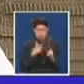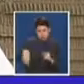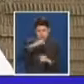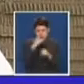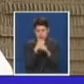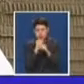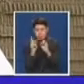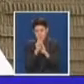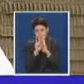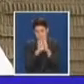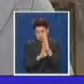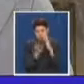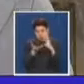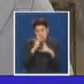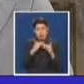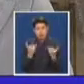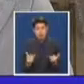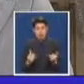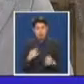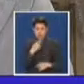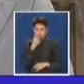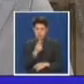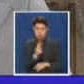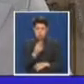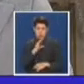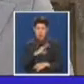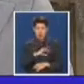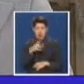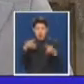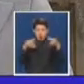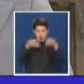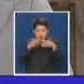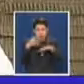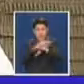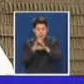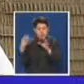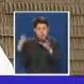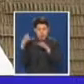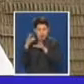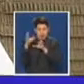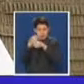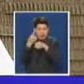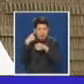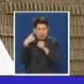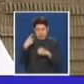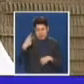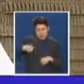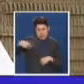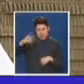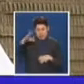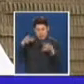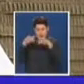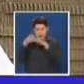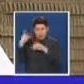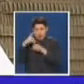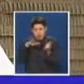เป็นหรือไม ่ถ้างั้นตอนนี้ก็คือว่าจะต้องมาดูคดียุบพรรคกันก่อนถูกไหมฮะ ถึงไม่ได้เกี่ยวข้องโดยตรงเลยครับแต่ว่